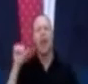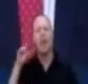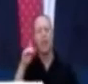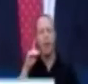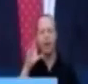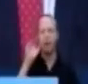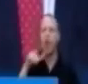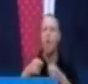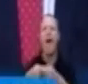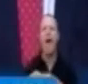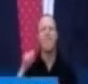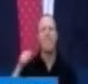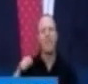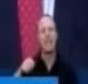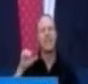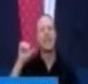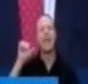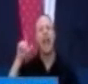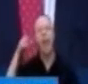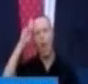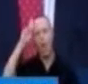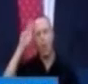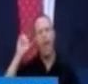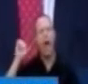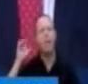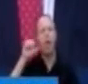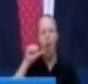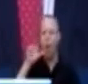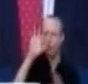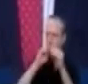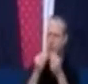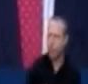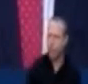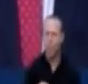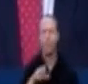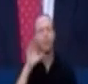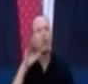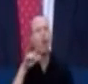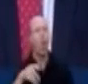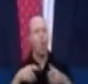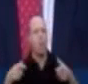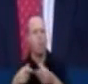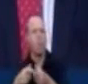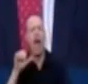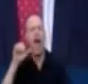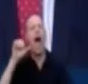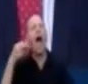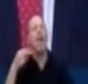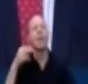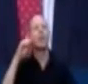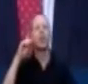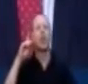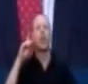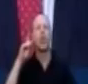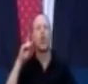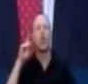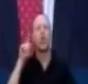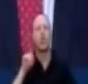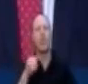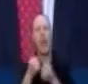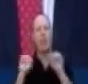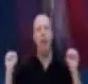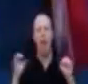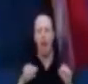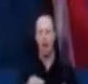שלום לחבר הכנסת מהליכוד, אמיר אוחנה. ערב טוב. ושלום לפאנליסט הליברלי שלנו, הני זובידה. ערב טוב. אז אמיר, בוא